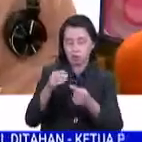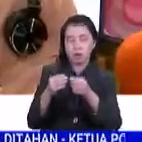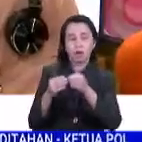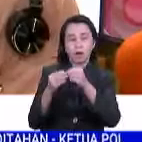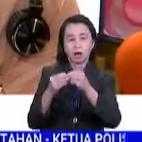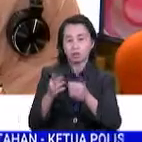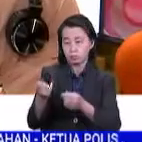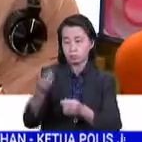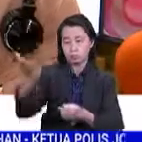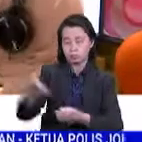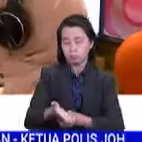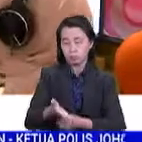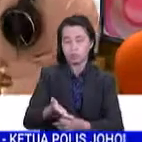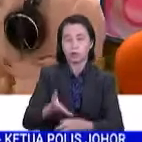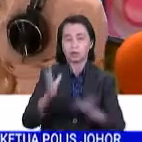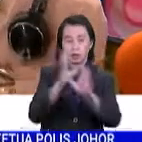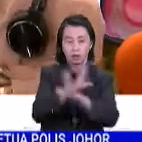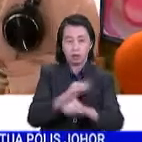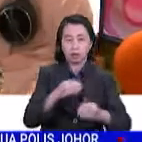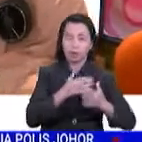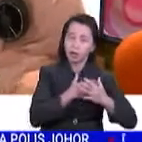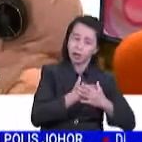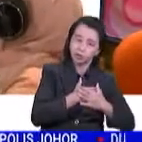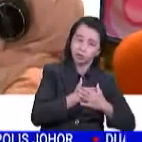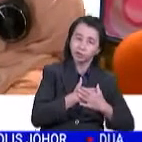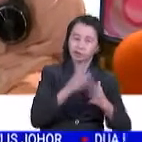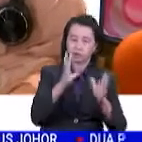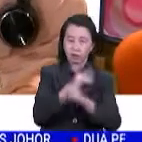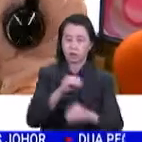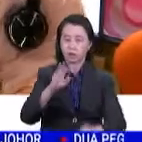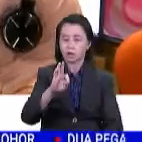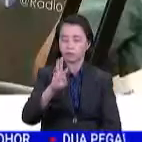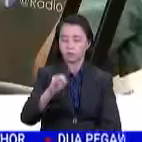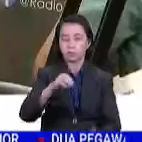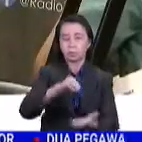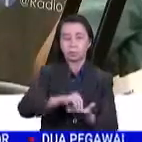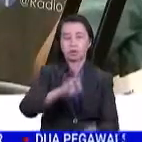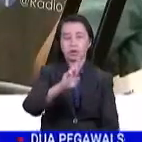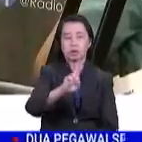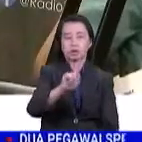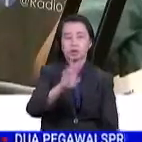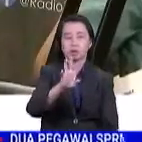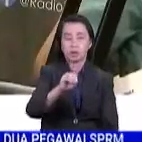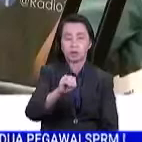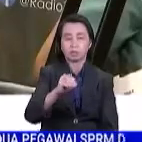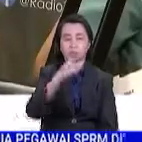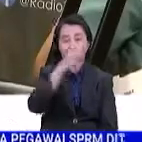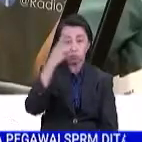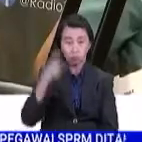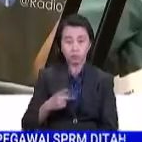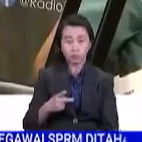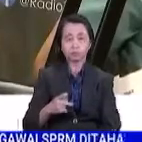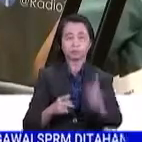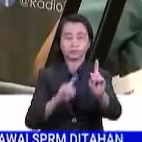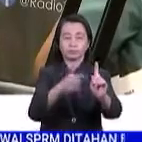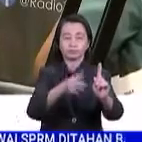selepas menjadi tetamu programs Rawa dihati oleh Crowe Fame diartikan kucing sebanyak